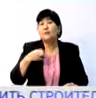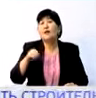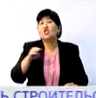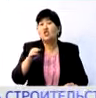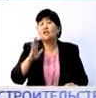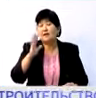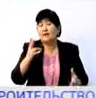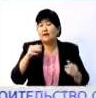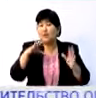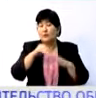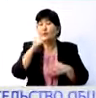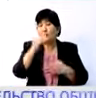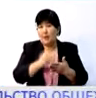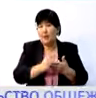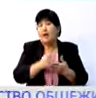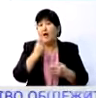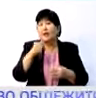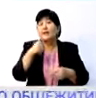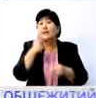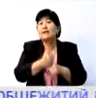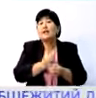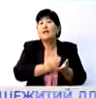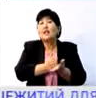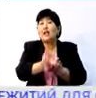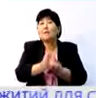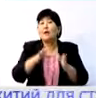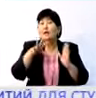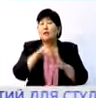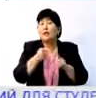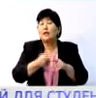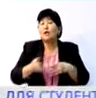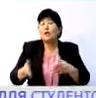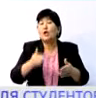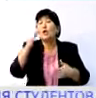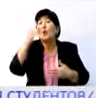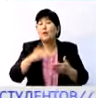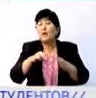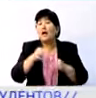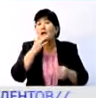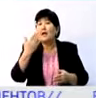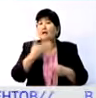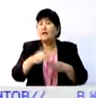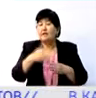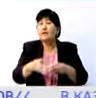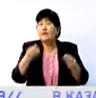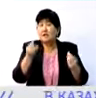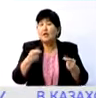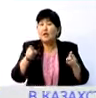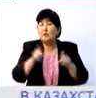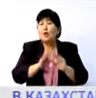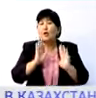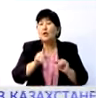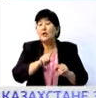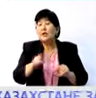Кызылорда-Жезказган, конечно, входит в программу. Одно из главных направлений – включить эту дорогу в программу. Ранее выделявшихся средств хватало только